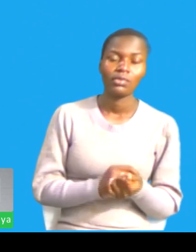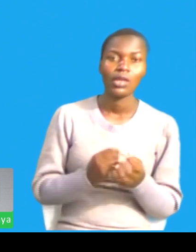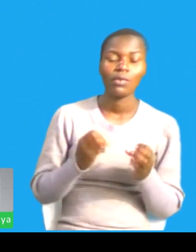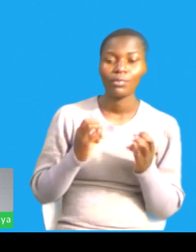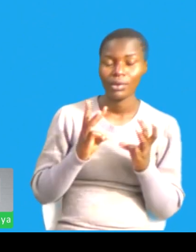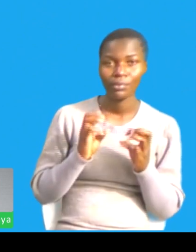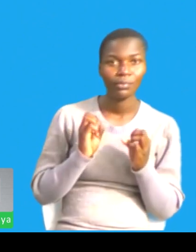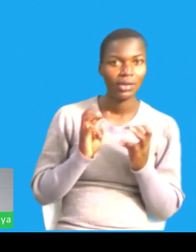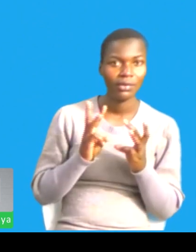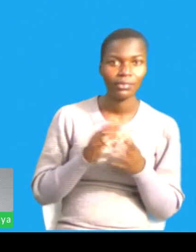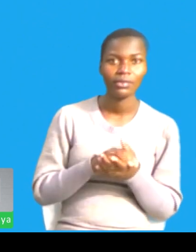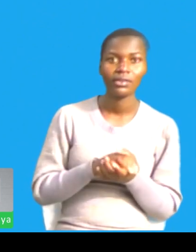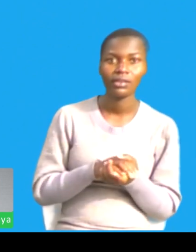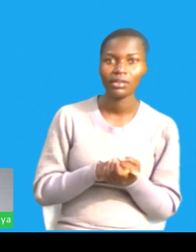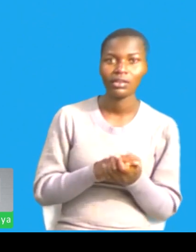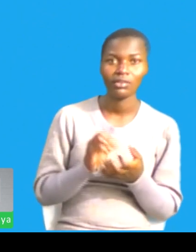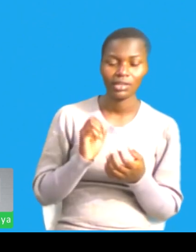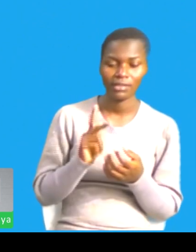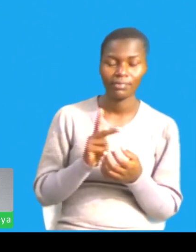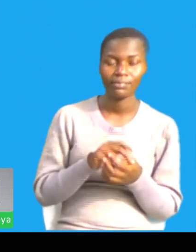Wow. Okay.